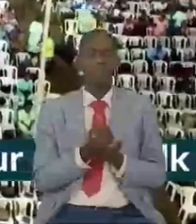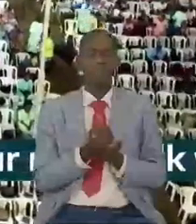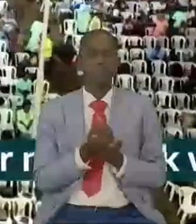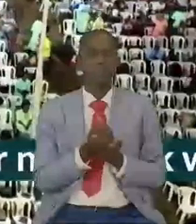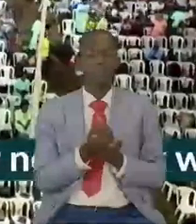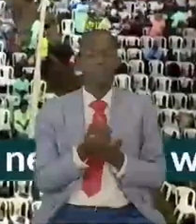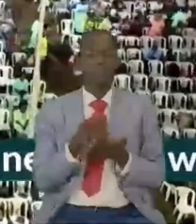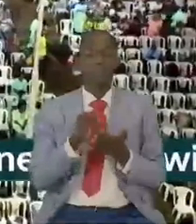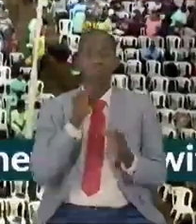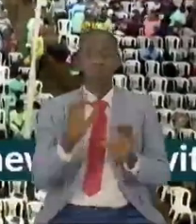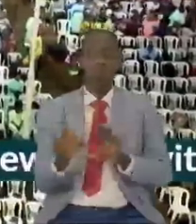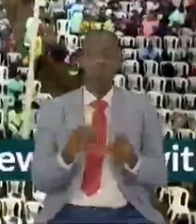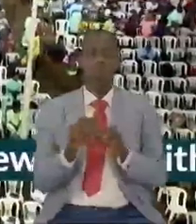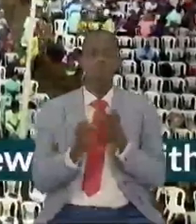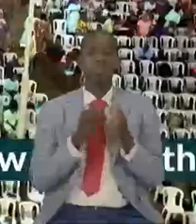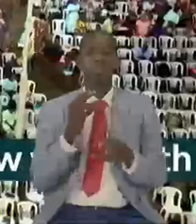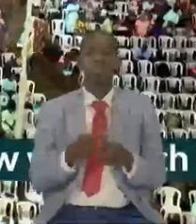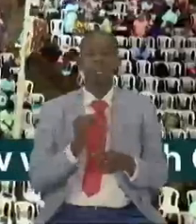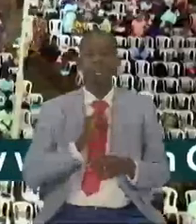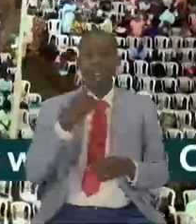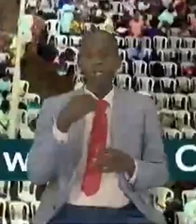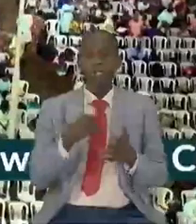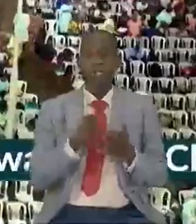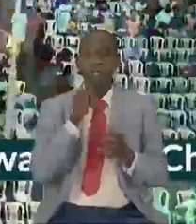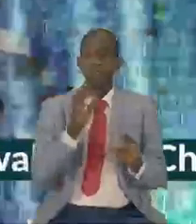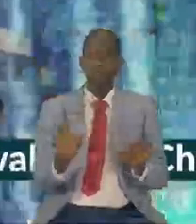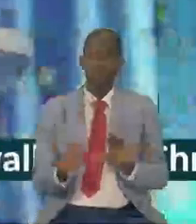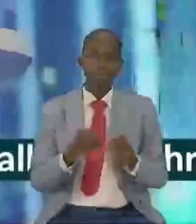C'est fait. J'ai dit c'est fait.